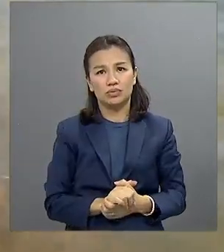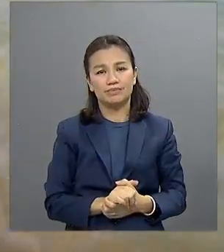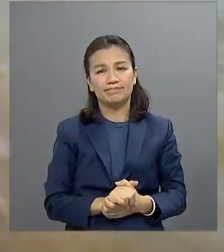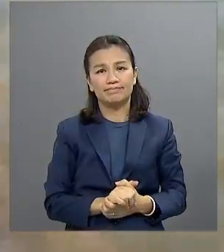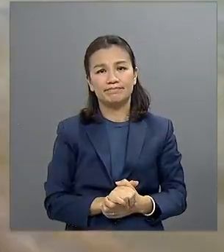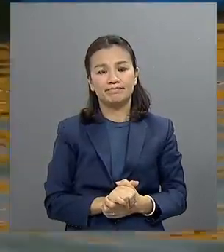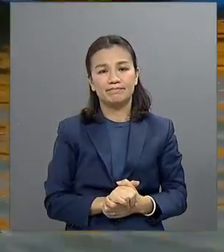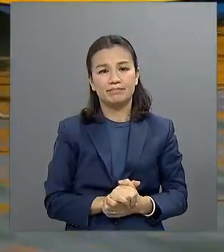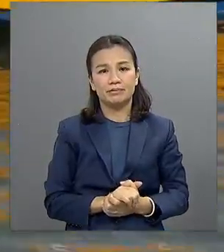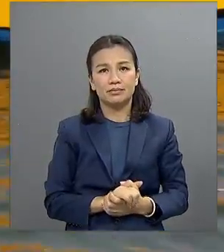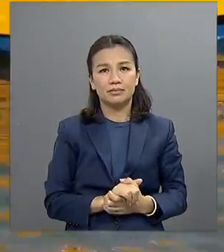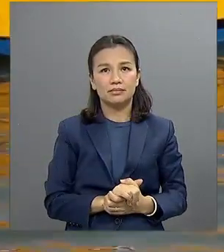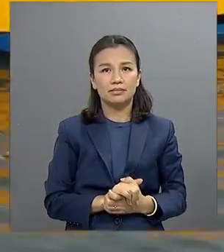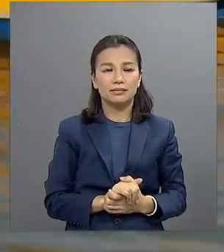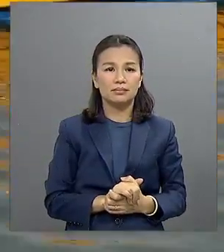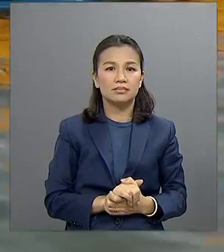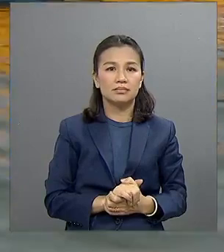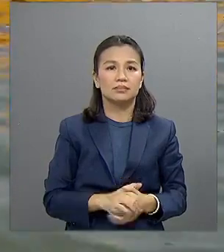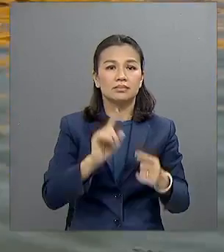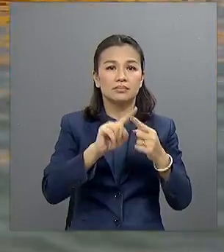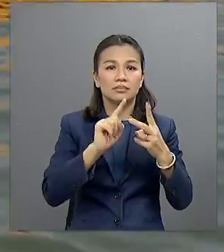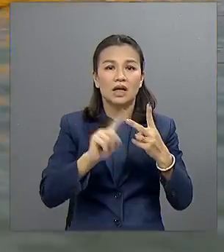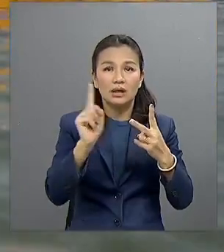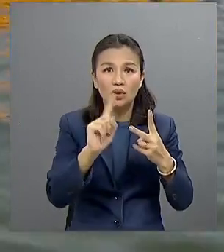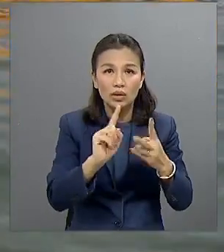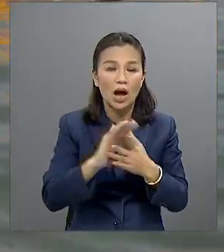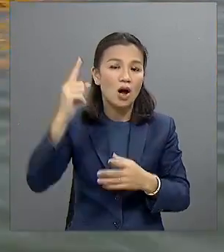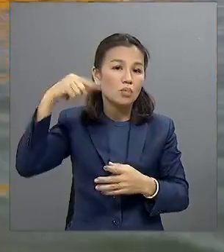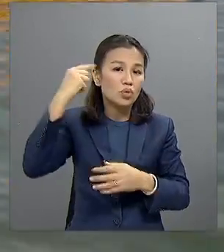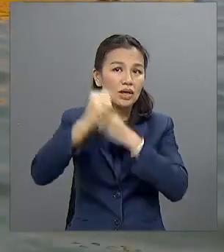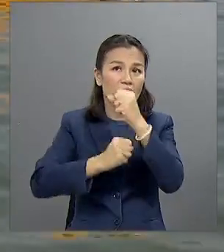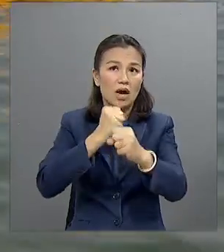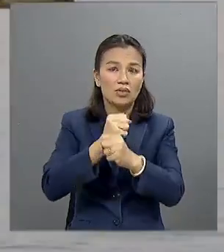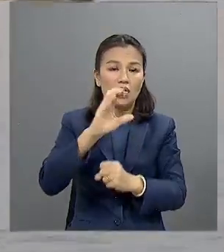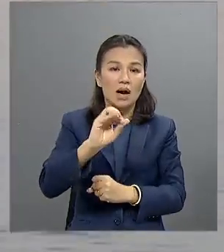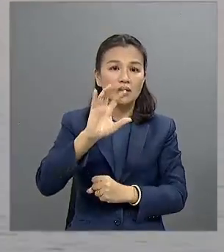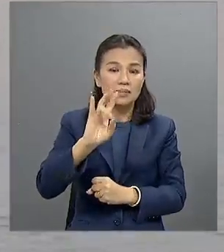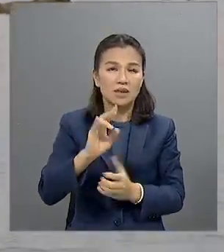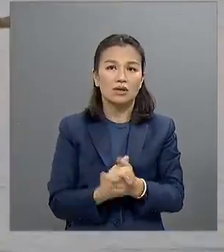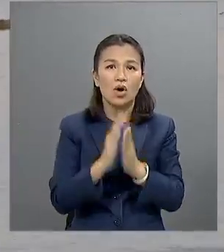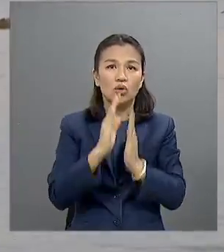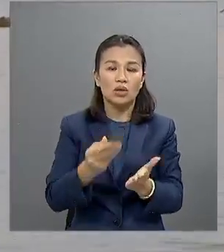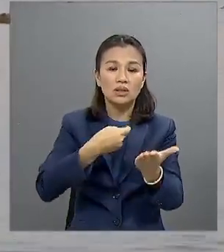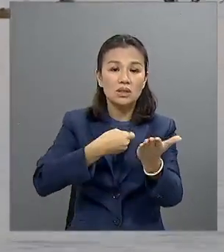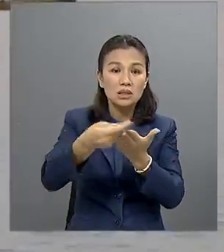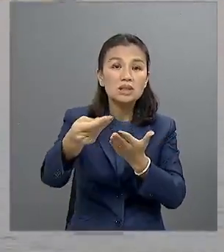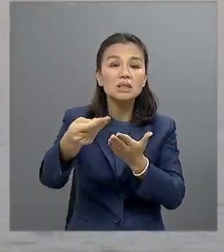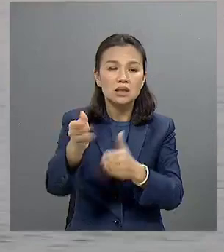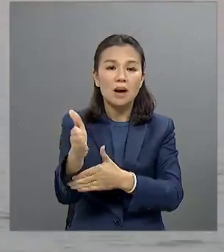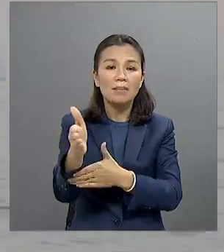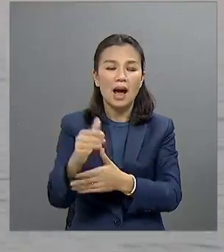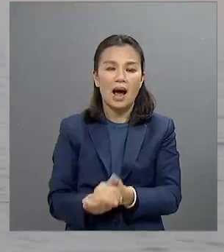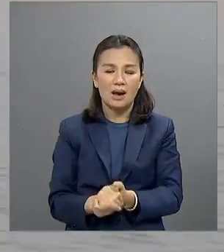าวติยะสิงการะอายุ57ปีเป็นแม่ค้าซื้อขายสัตว์น้ำจากประมงพื้นบ้านเนี่ยแหละค่ะก็บอกว่ารับซื้อขาย